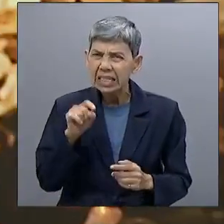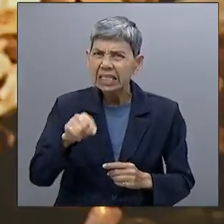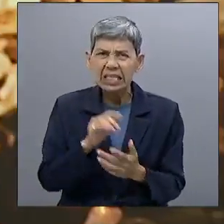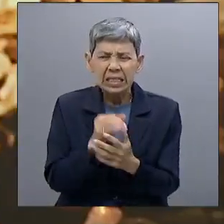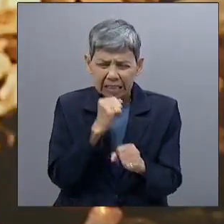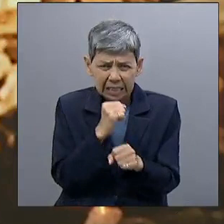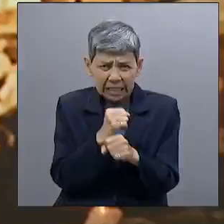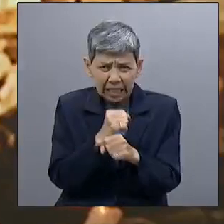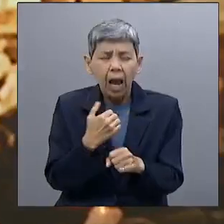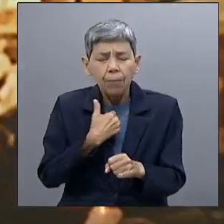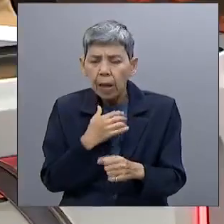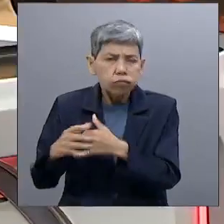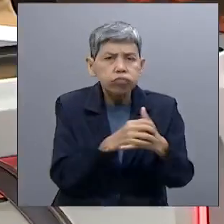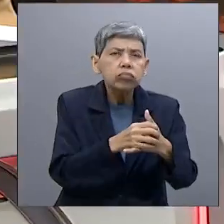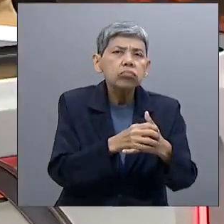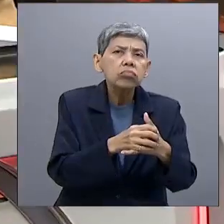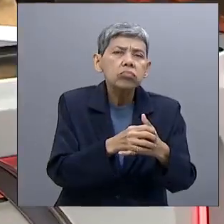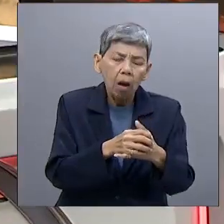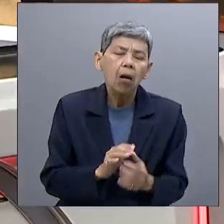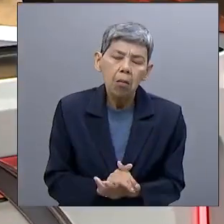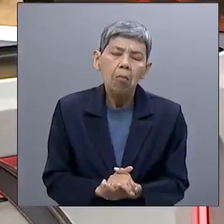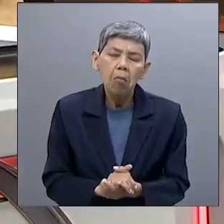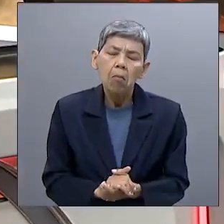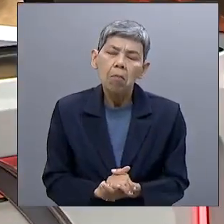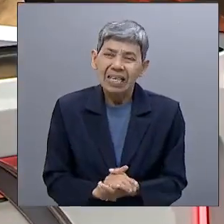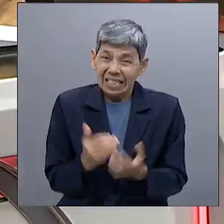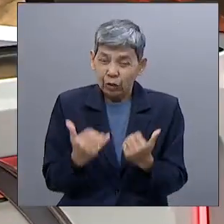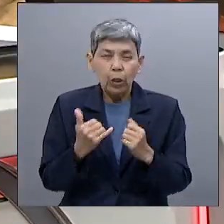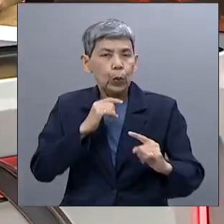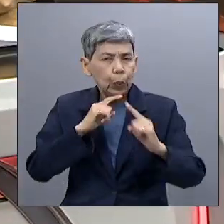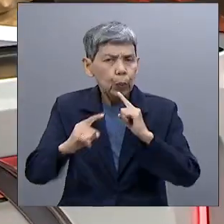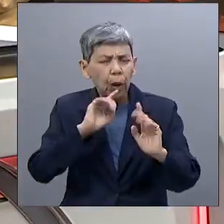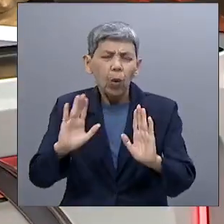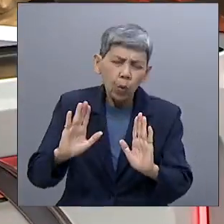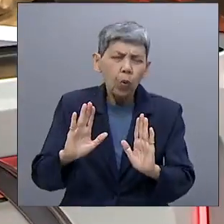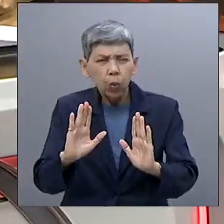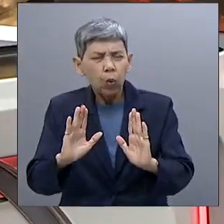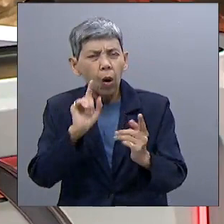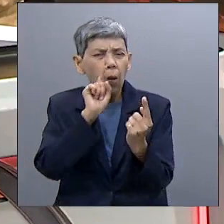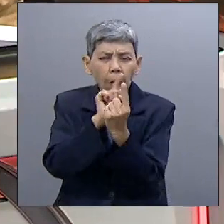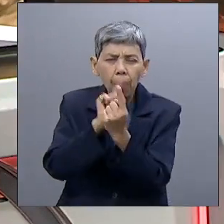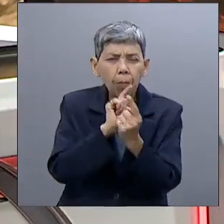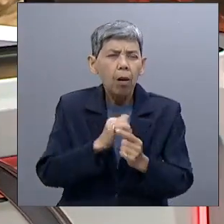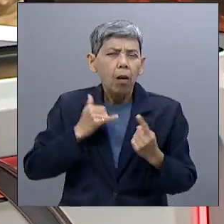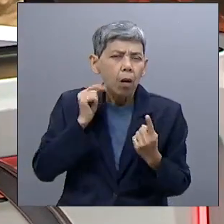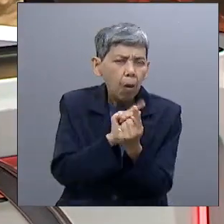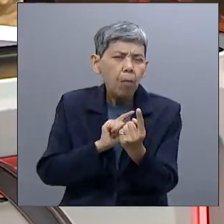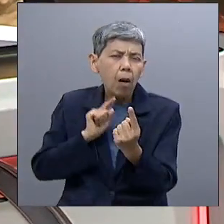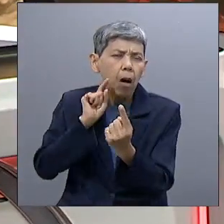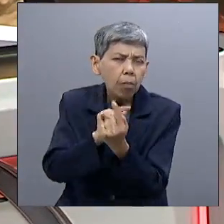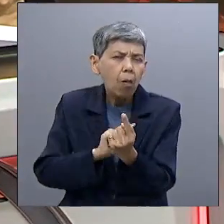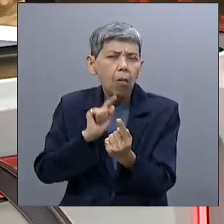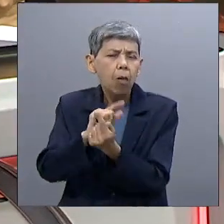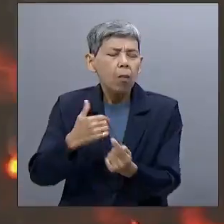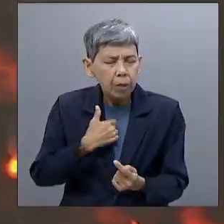ำงานอยู่มันก็ต้องมีการจับ ค่ะทีนี้ค่ะในช่วงของการเจรจาที่ผ่านมาเนี่ยไปพบปะกันกี่ครั้งแล้วเ